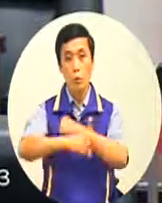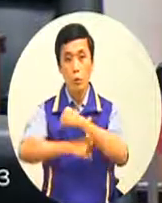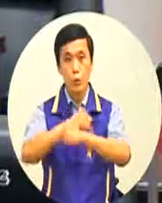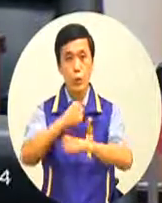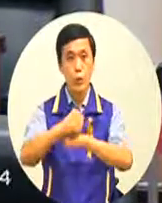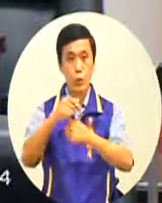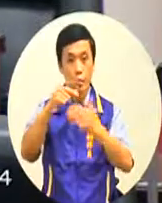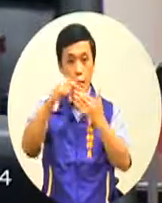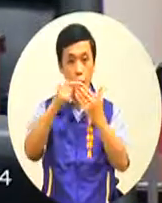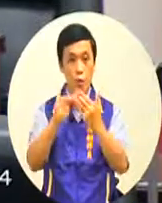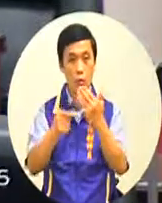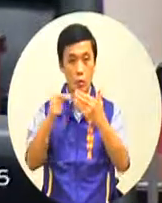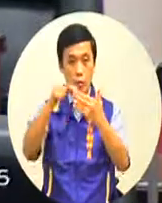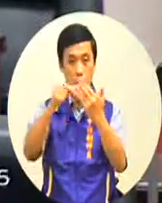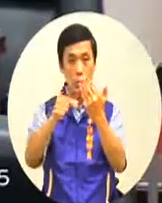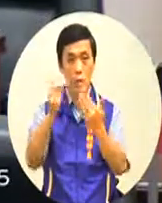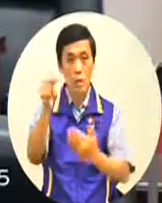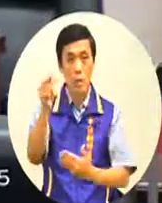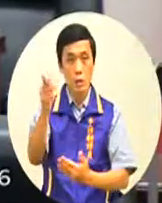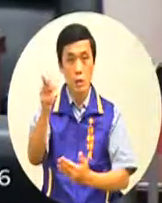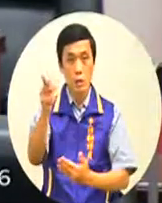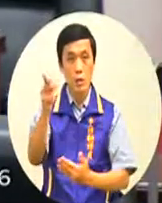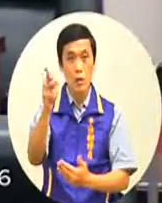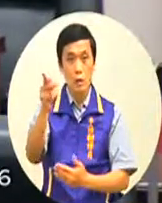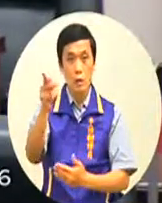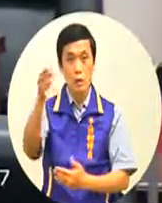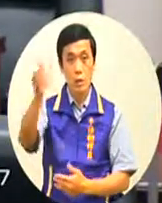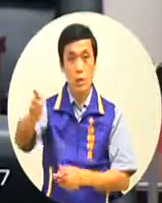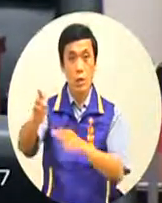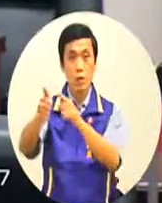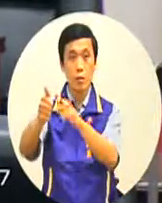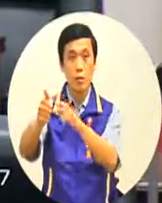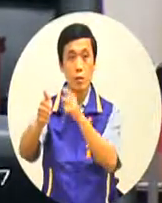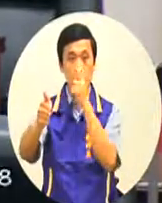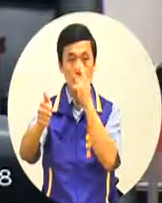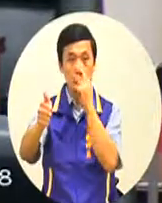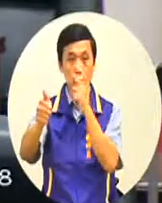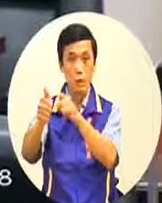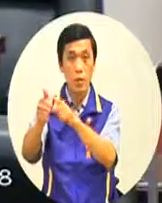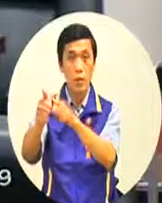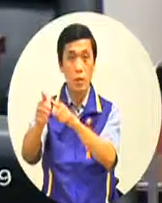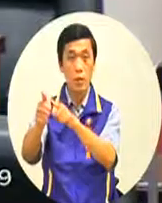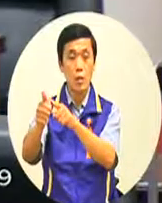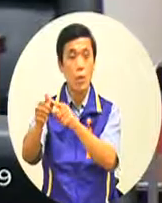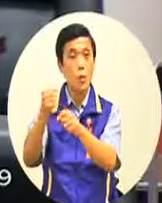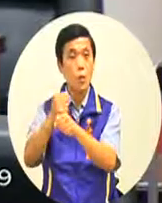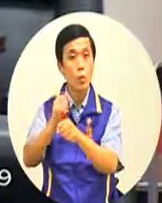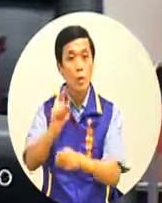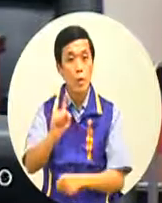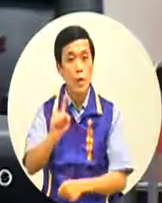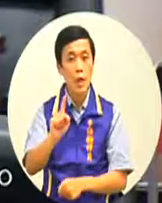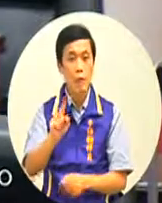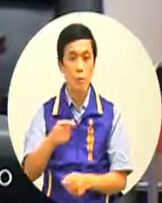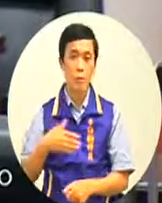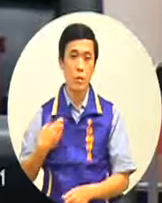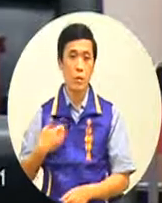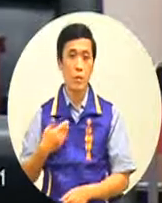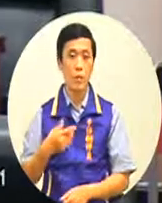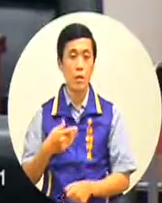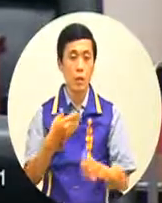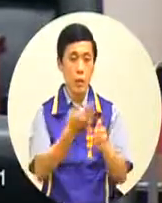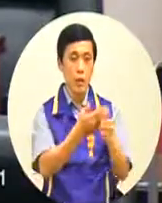劳动条件科吼，你科长吼，你唔知安怎做诶，啊做甲吼，互感觉讲